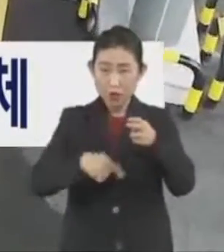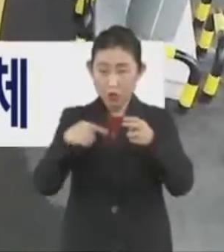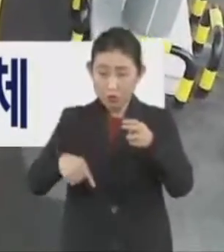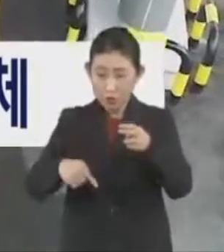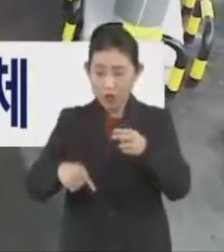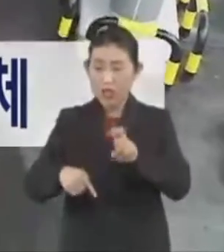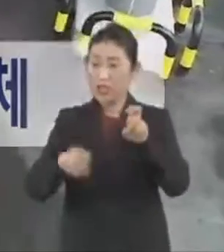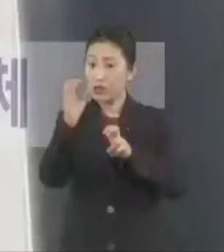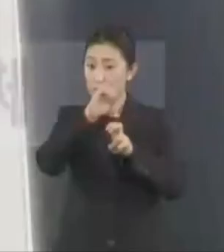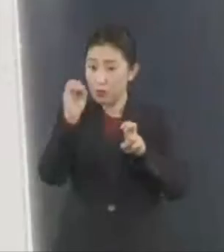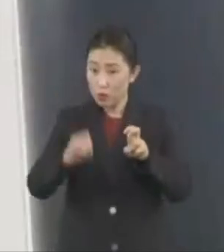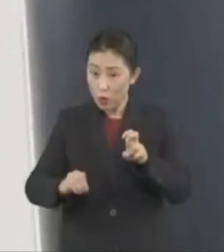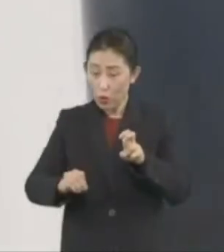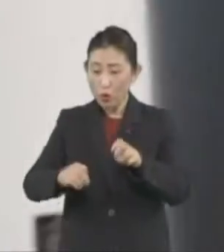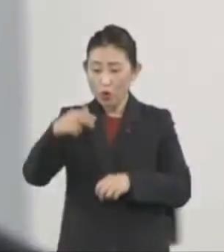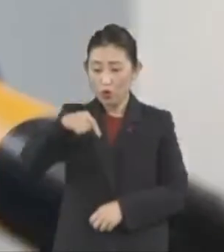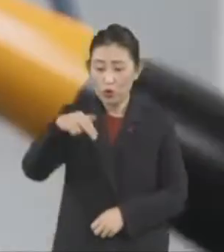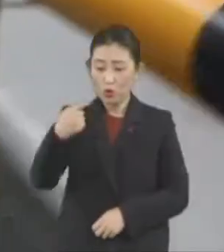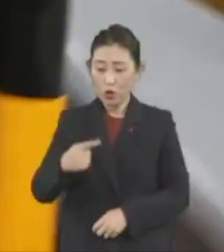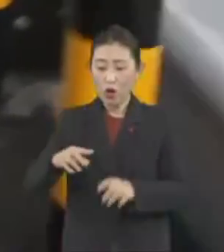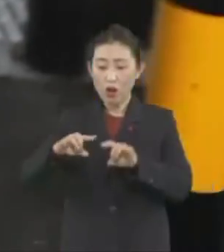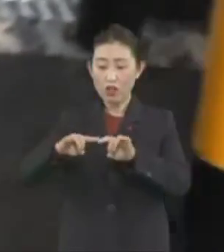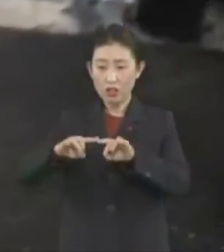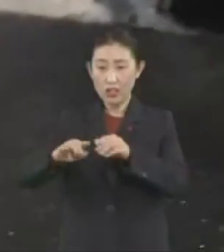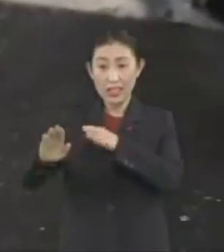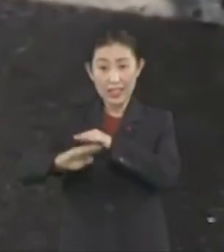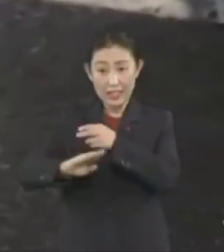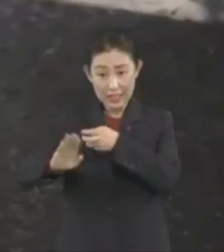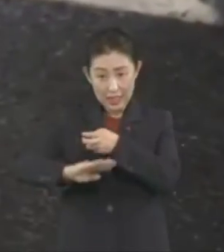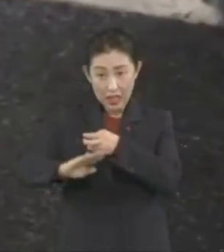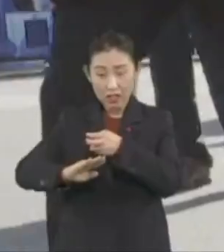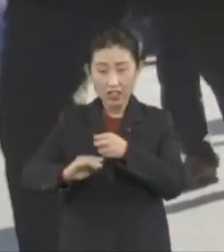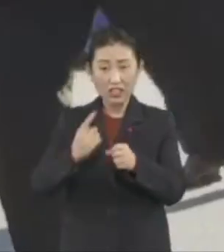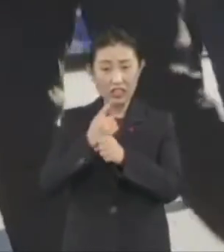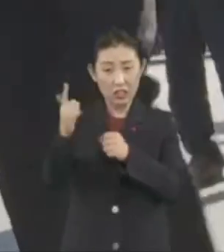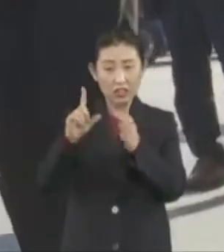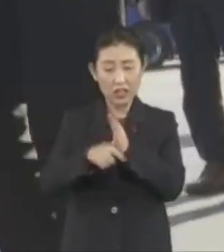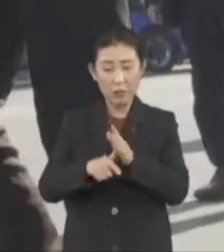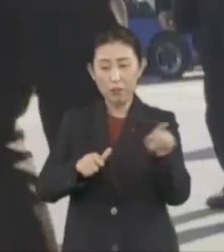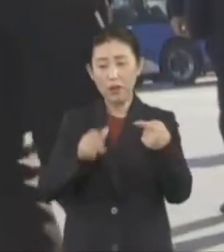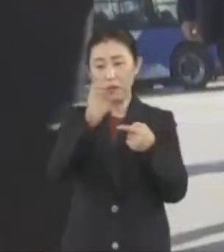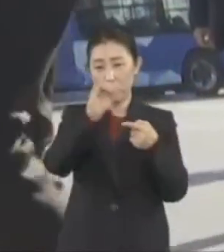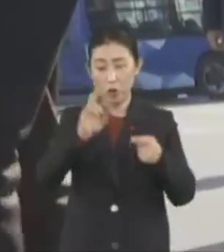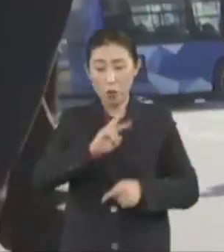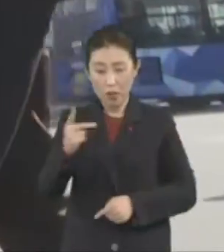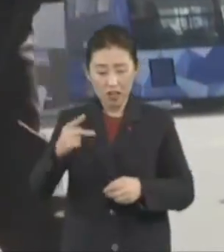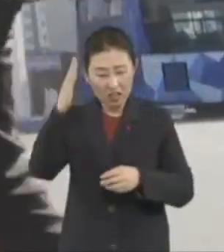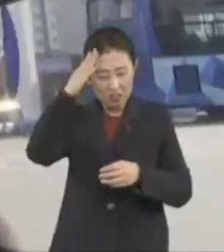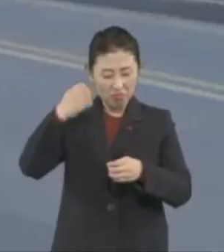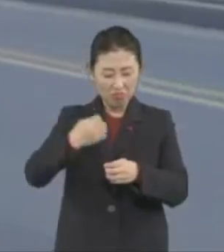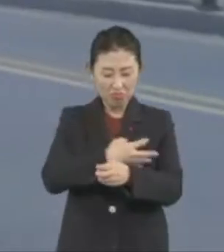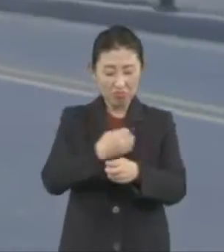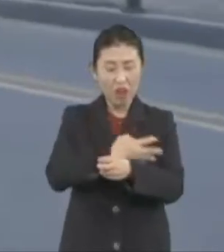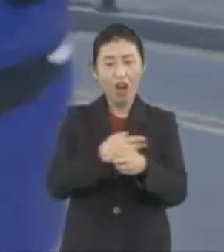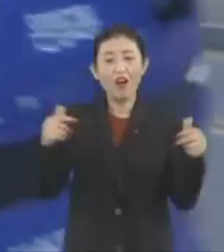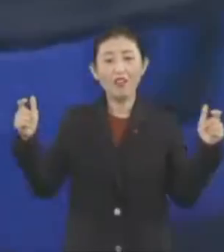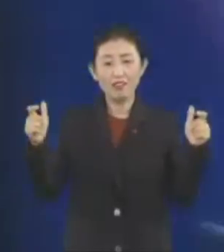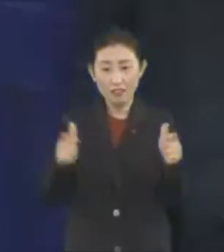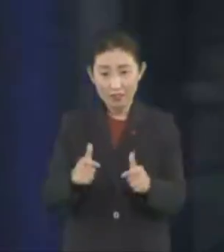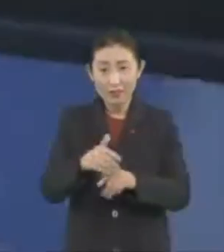현재 20%인 수소와 전기차 비율을 내년에는 100%를 만들어 매연 감소에 앞장설